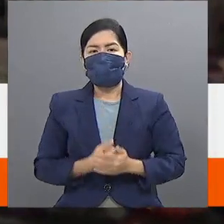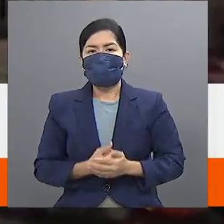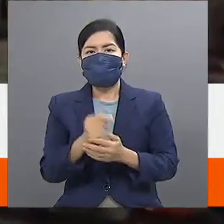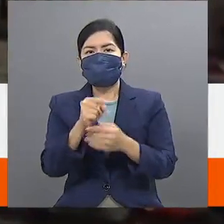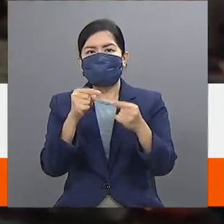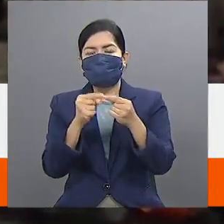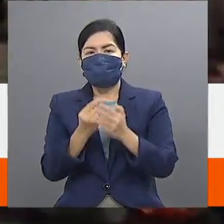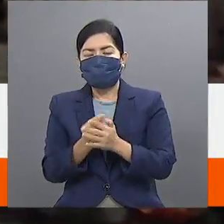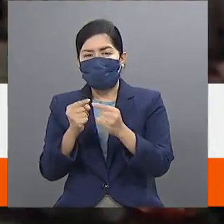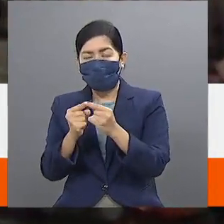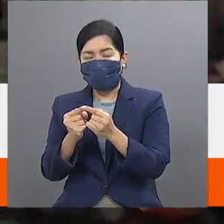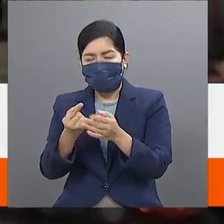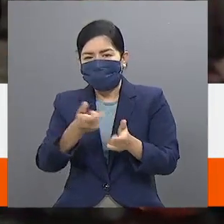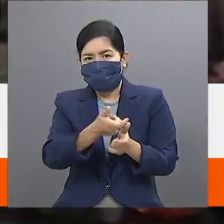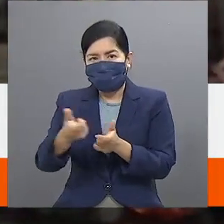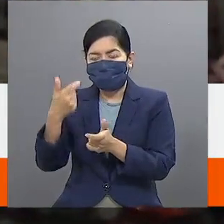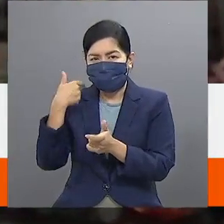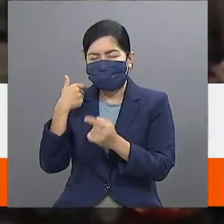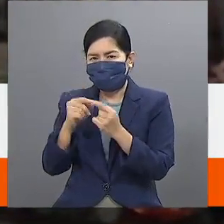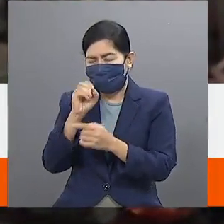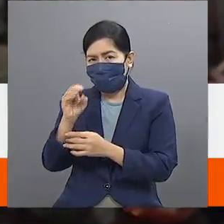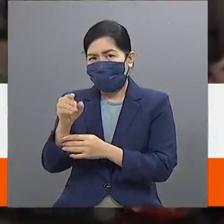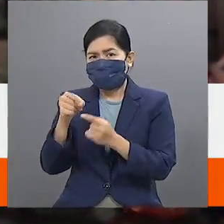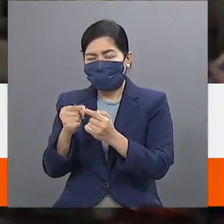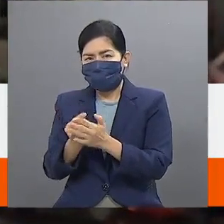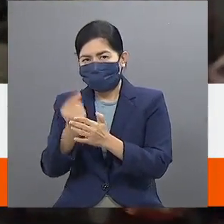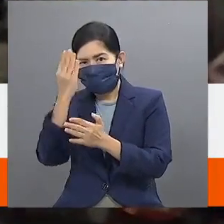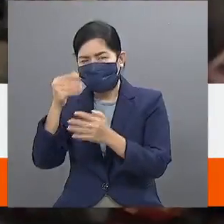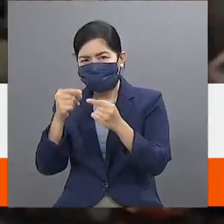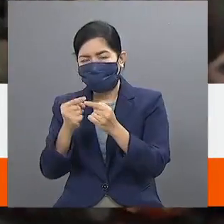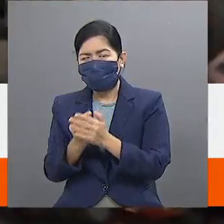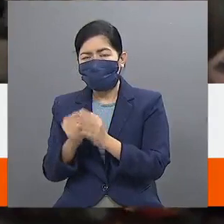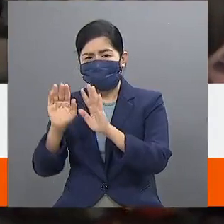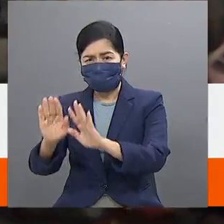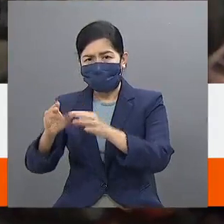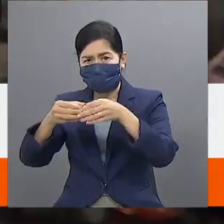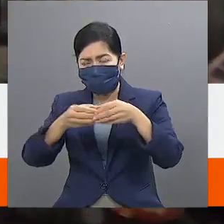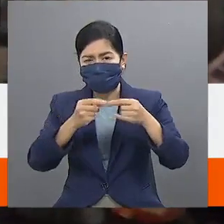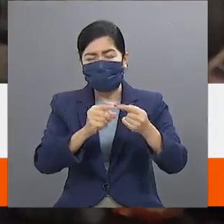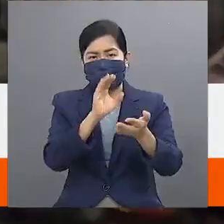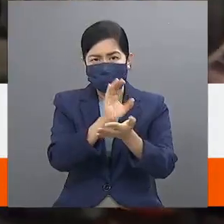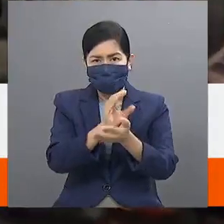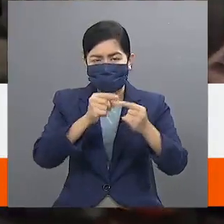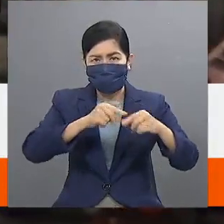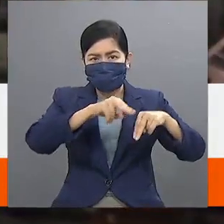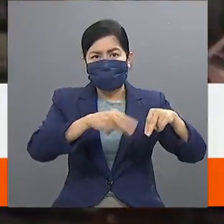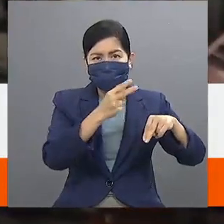จ้าหน้าที่ตำรวจนะครับให้แจ้งร้อยเวรเข้ามาตรวจสอบแล้วก็ทำการประสานเจ้าของบ้านให้เข้าไปเก็บท